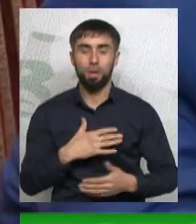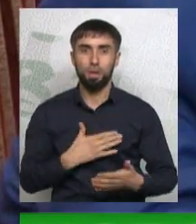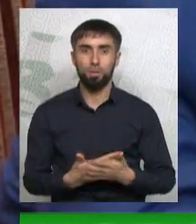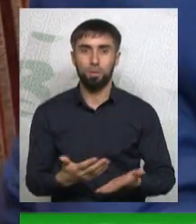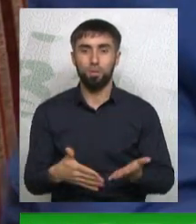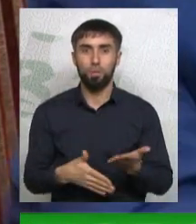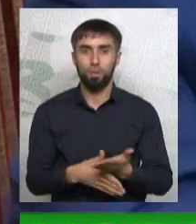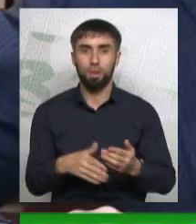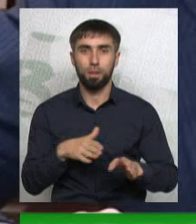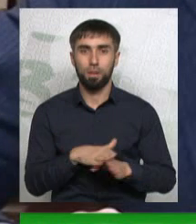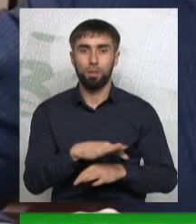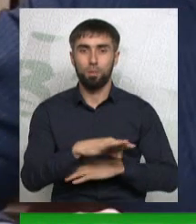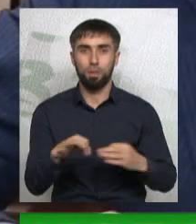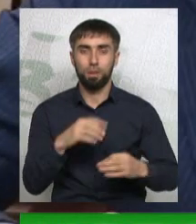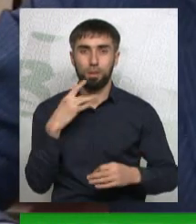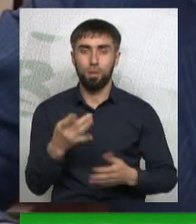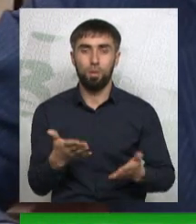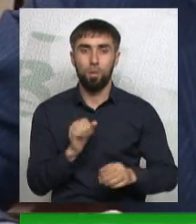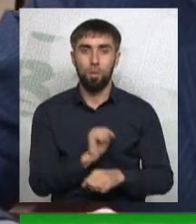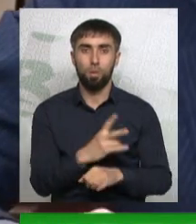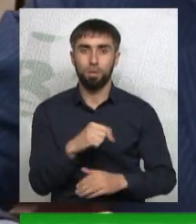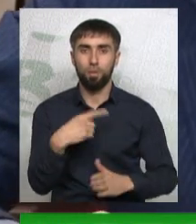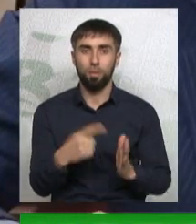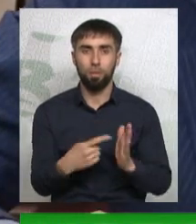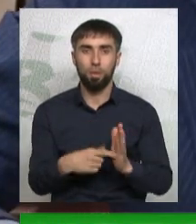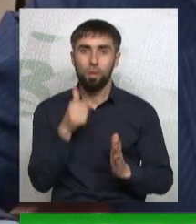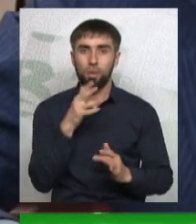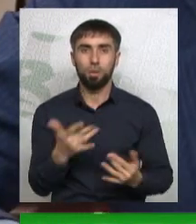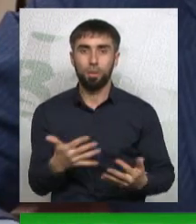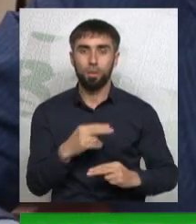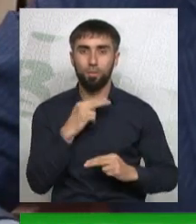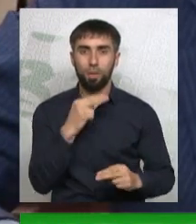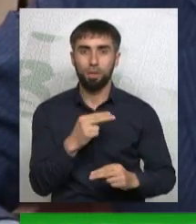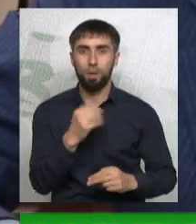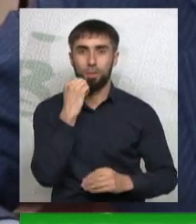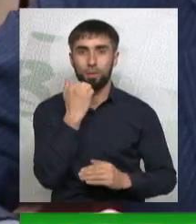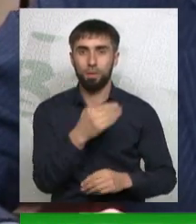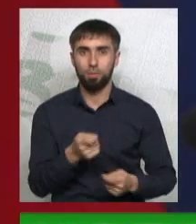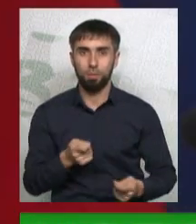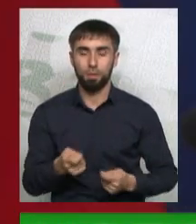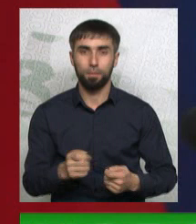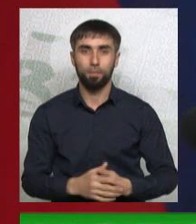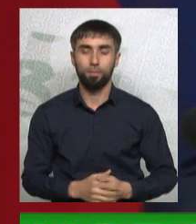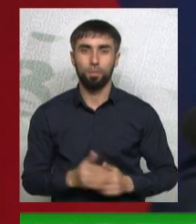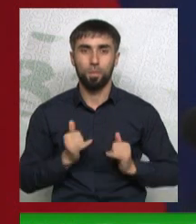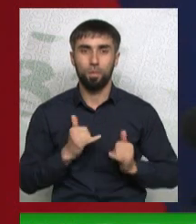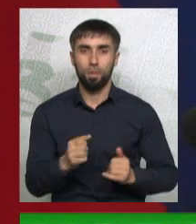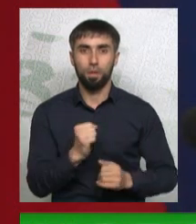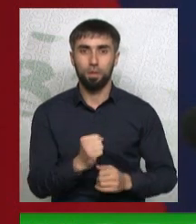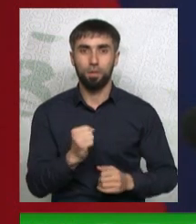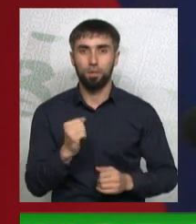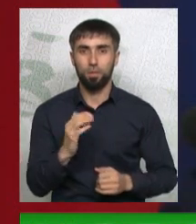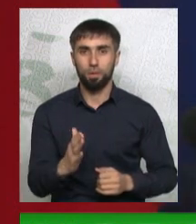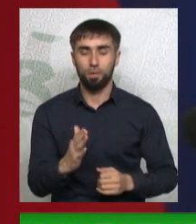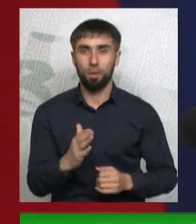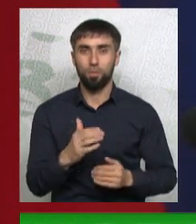в реализации проектов региона. Остановился на вопросах, которые требуют внимания федерального правительства. Уважаемый Александр Валентинович, прошу